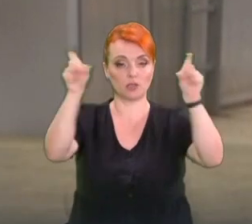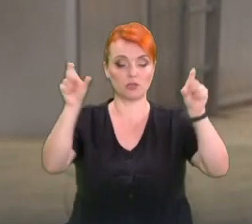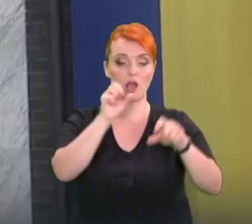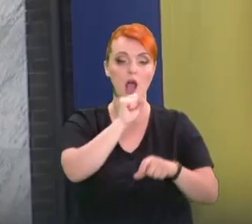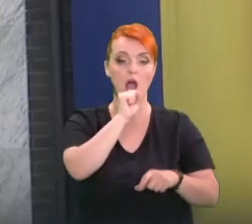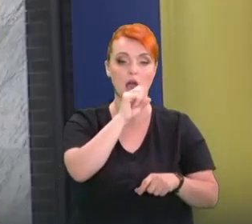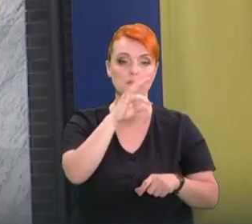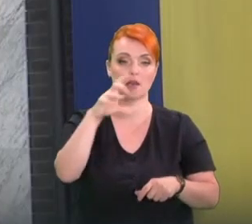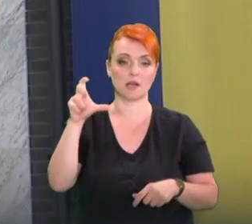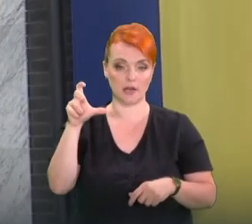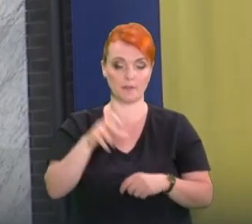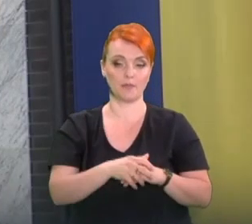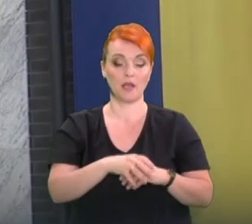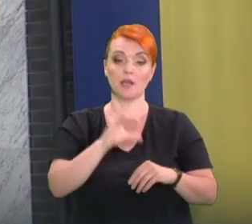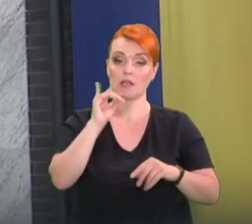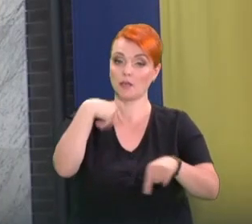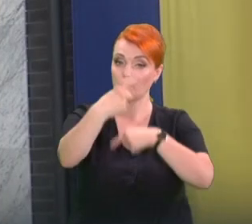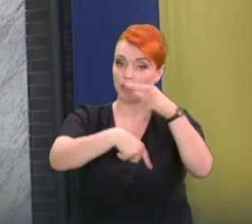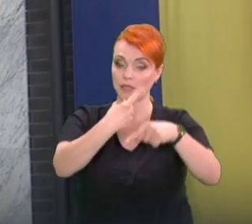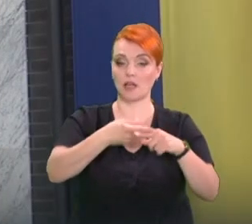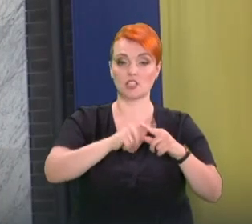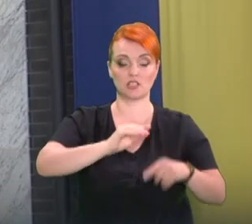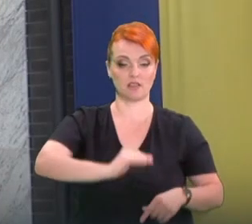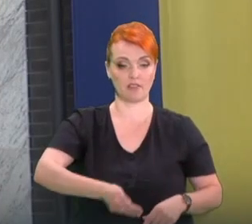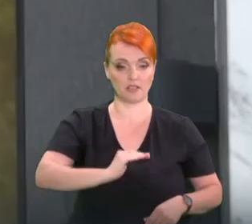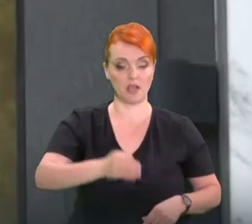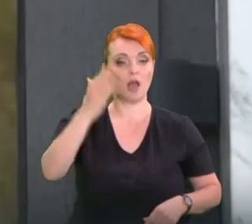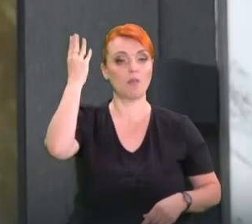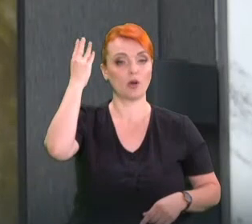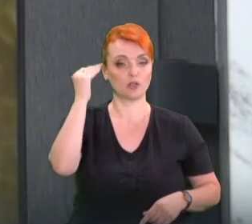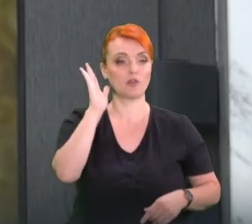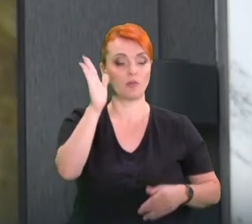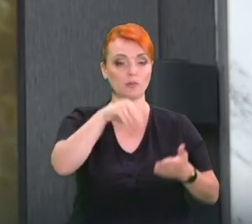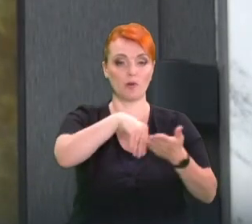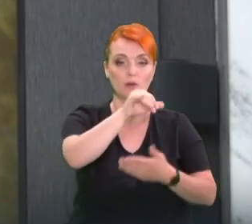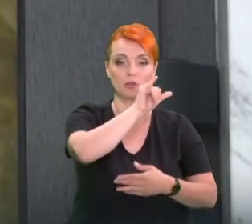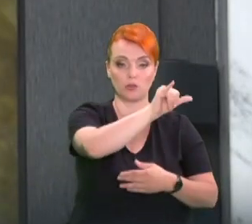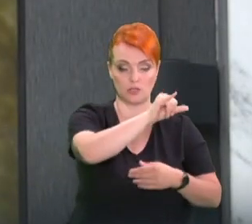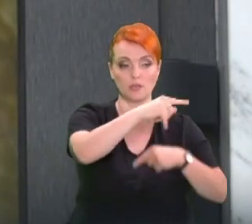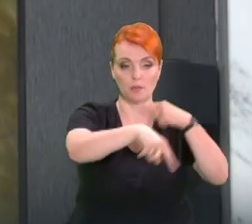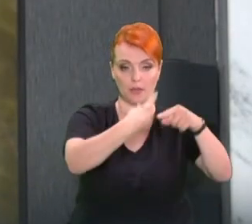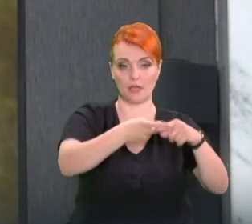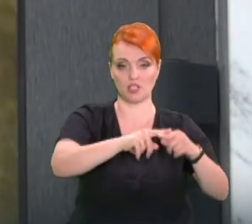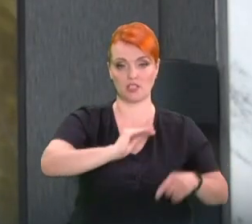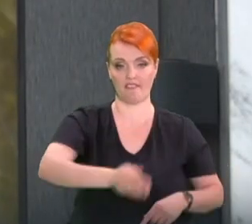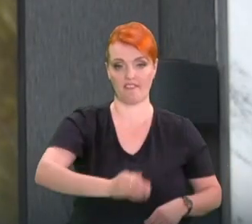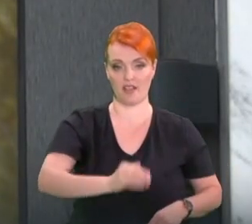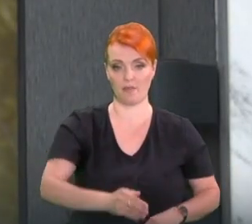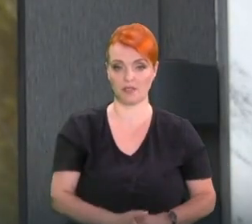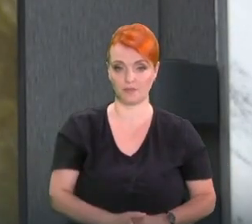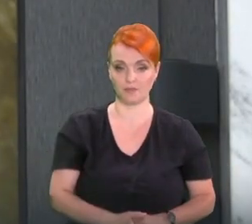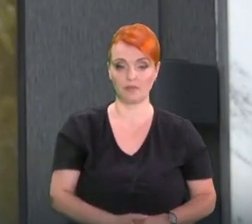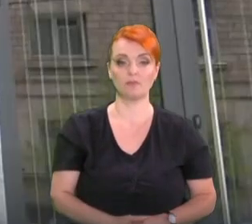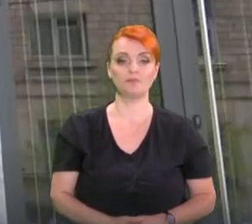pentru asigurarea unei eventuale preluări de către Vestmold Transgaz a rețelelor de transport al gazelor naturale care sunt în